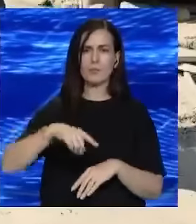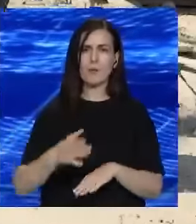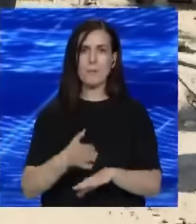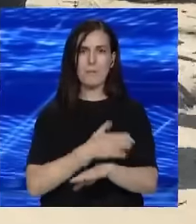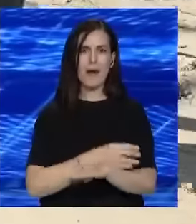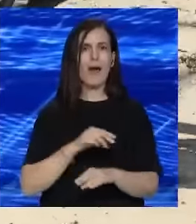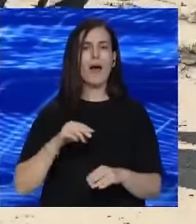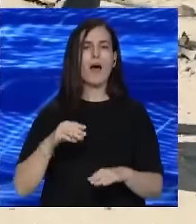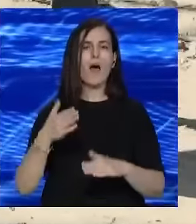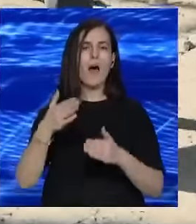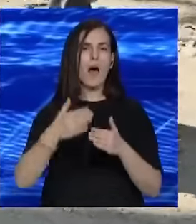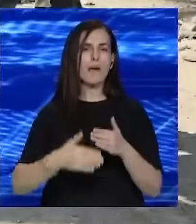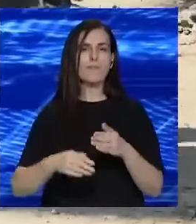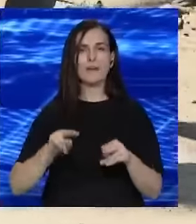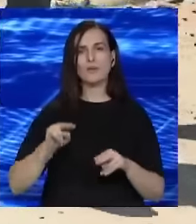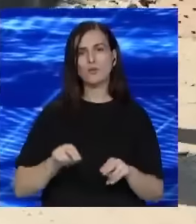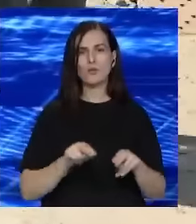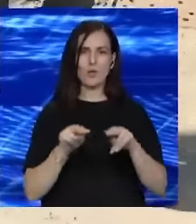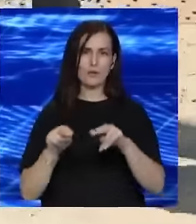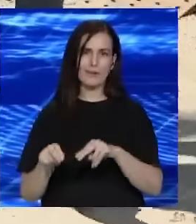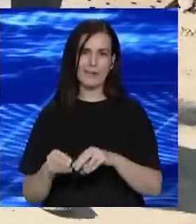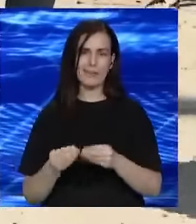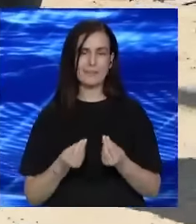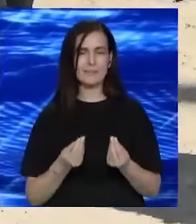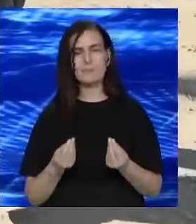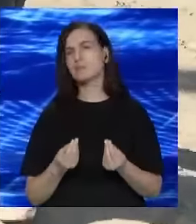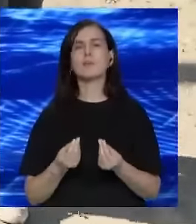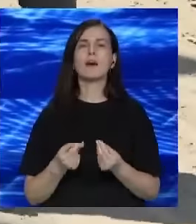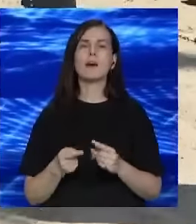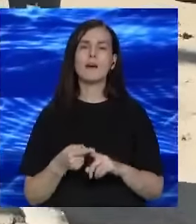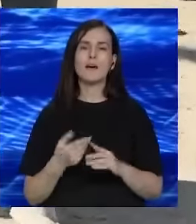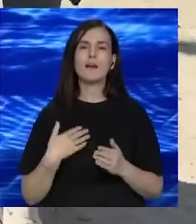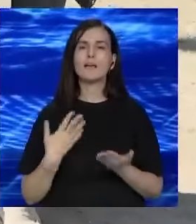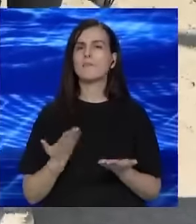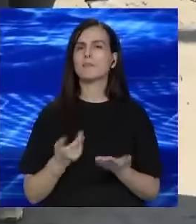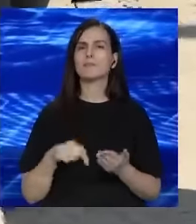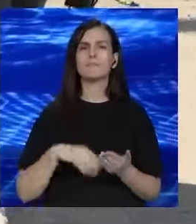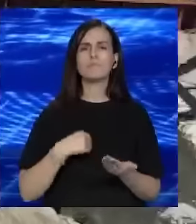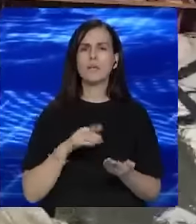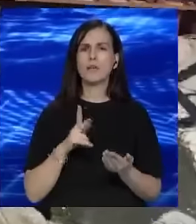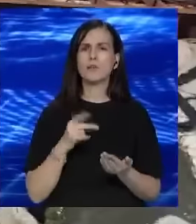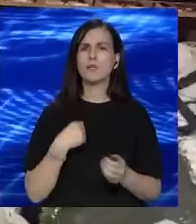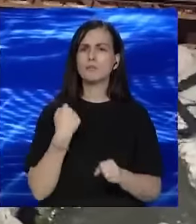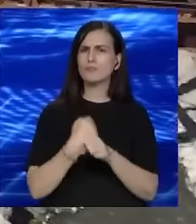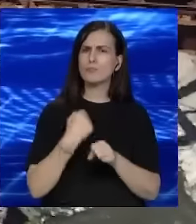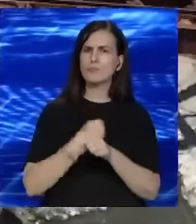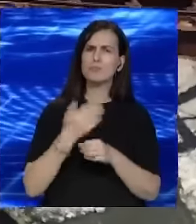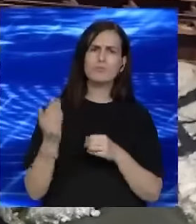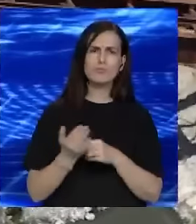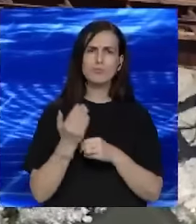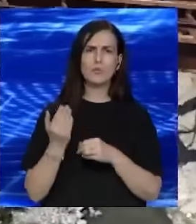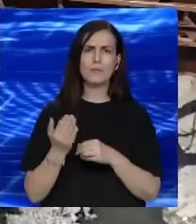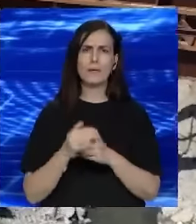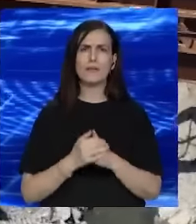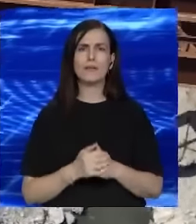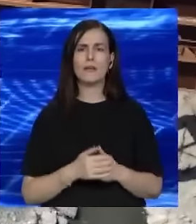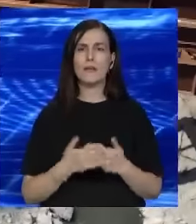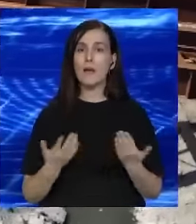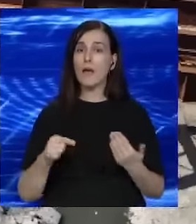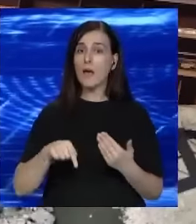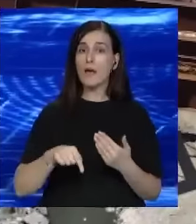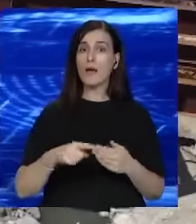afatit kontratës tashmë, pasi është diçka që ne po e aplikojmë në të gjitha kantieret. Për Ballukun kjo vepër infrastrukturore ka rëndësi